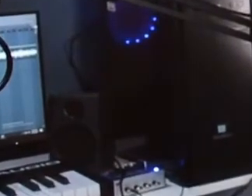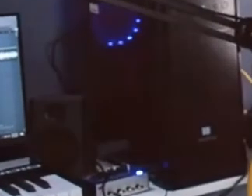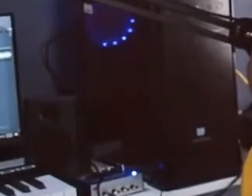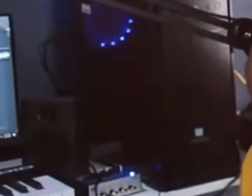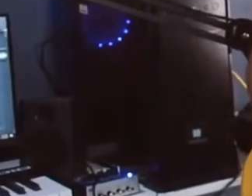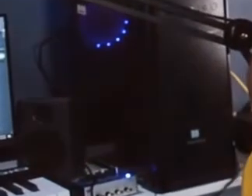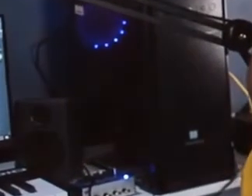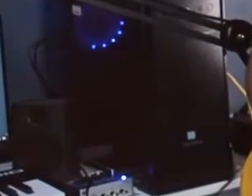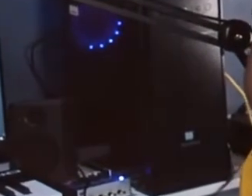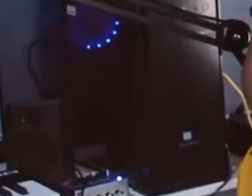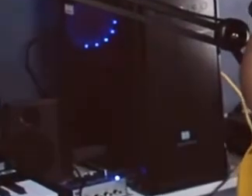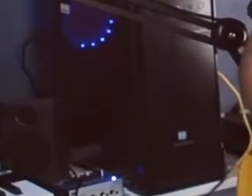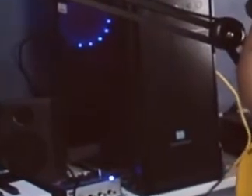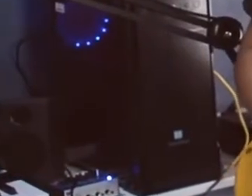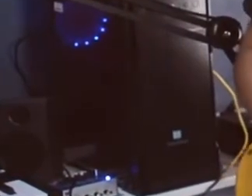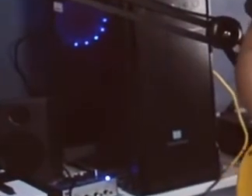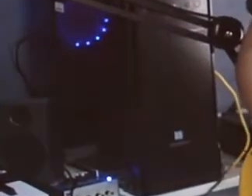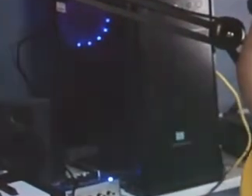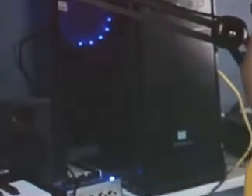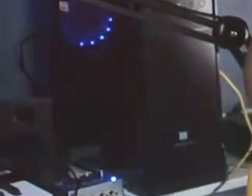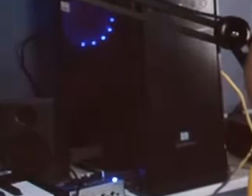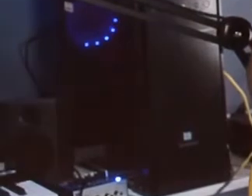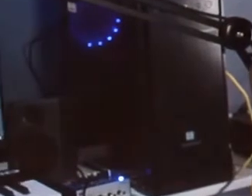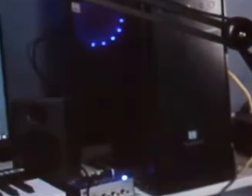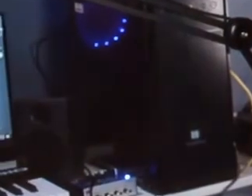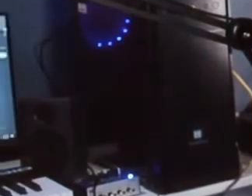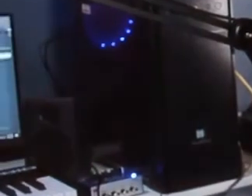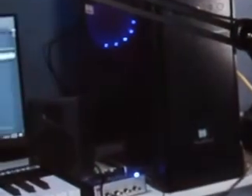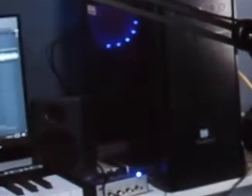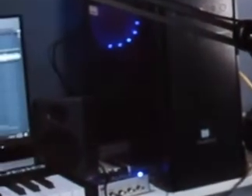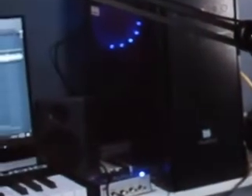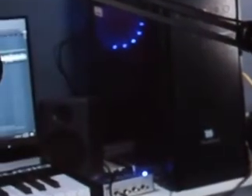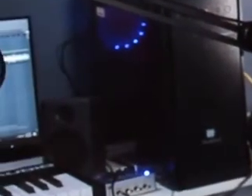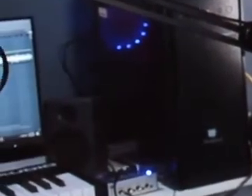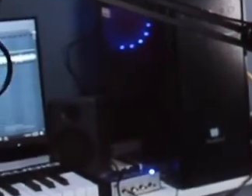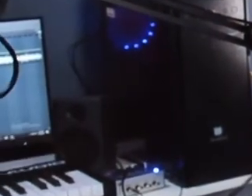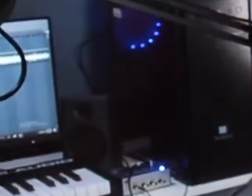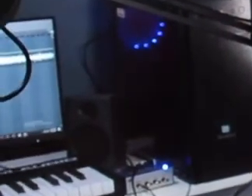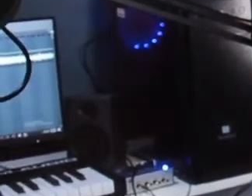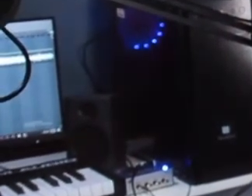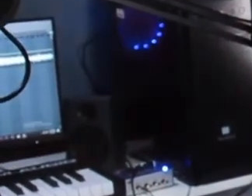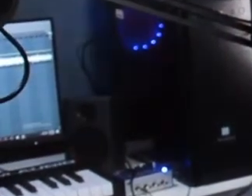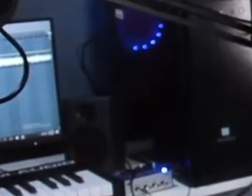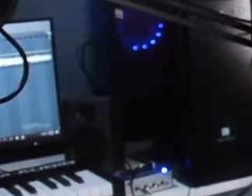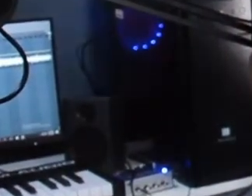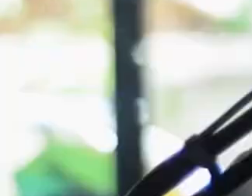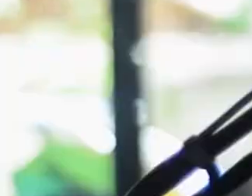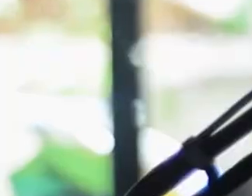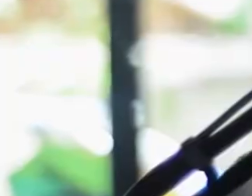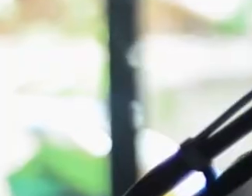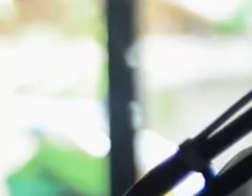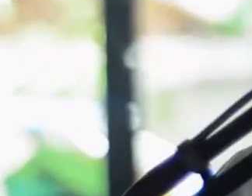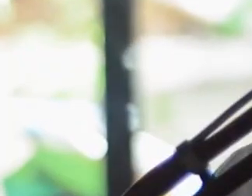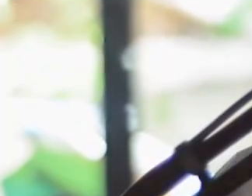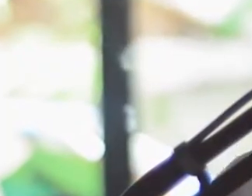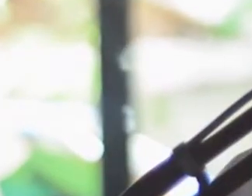Muslim, Kristiyano, katutubo, isang hanggarin saan patungo.